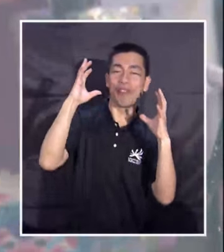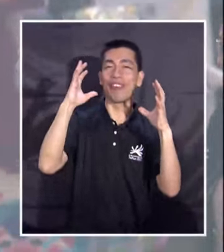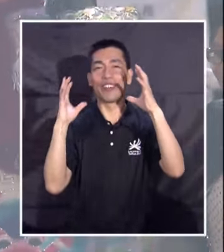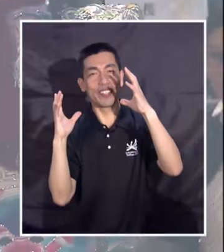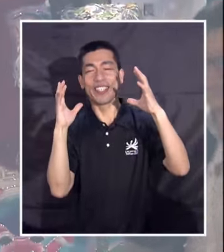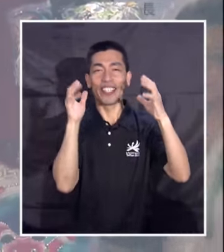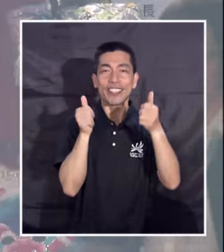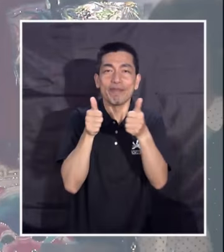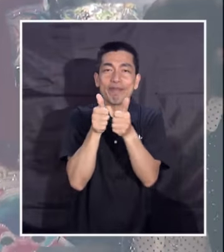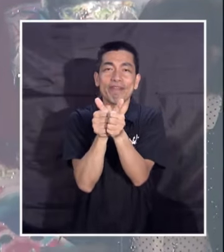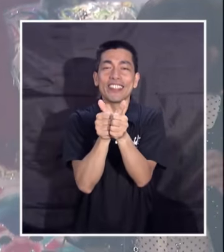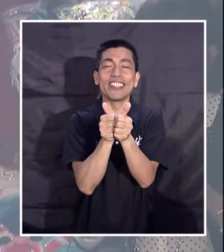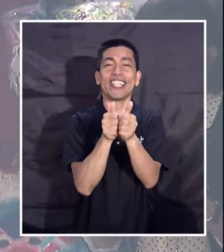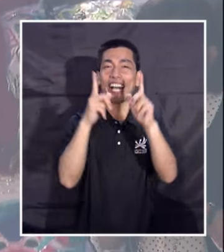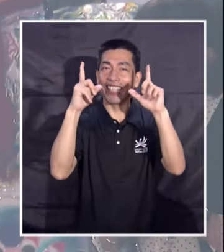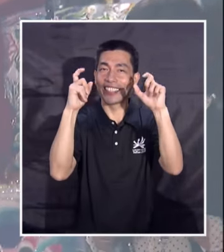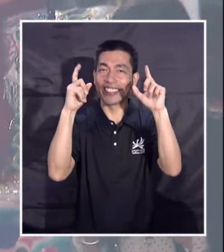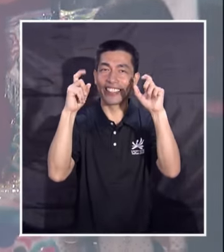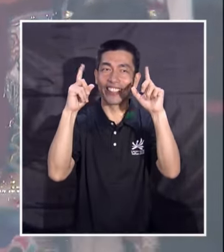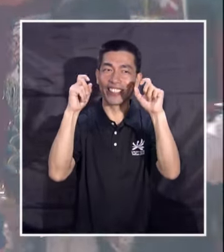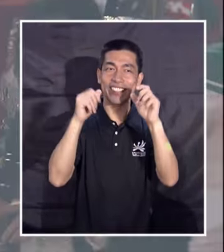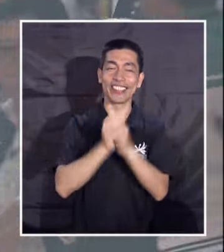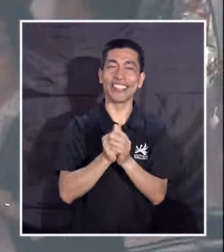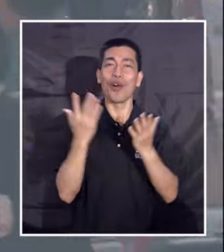照相留影。